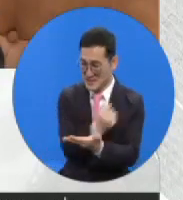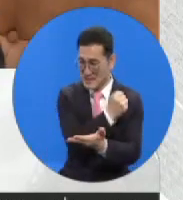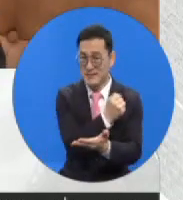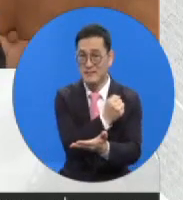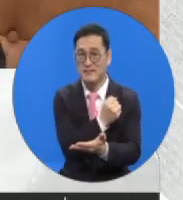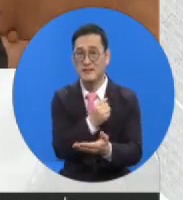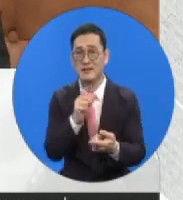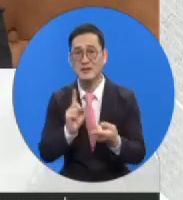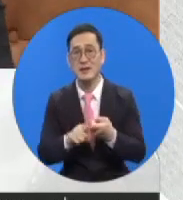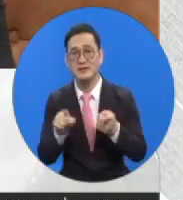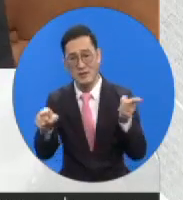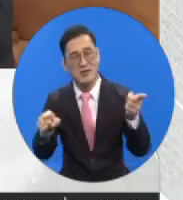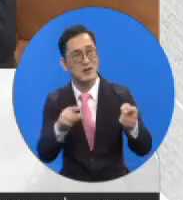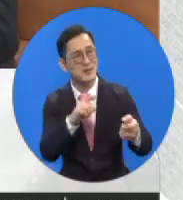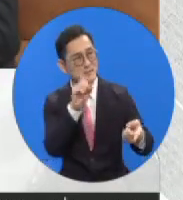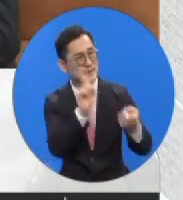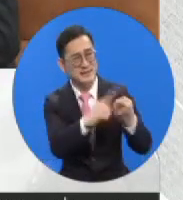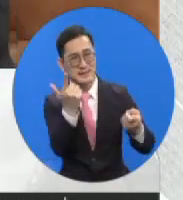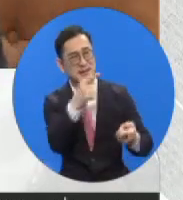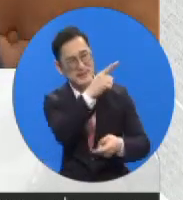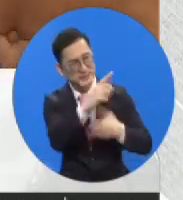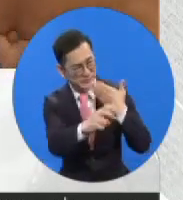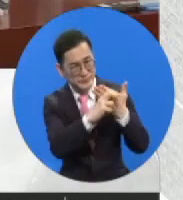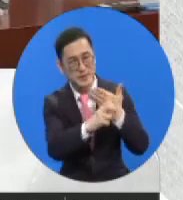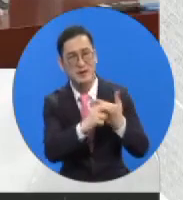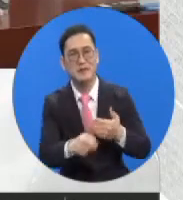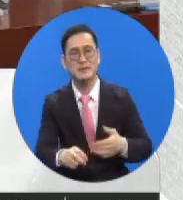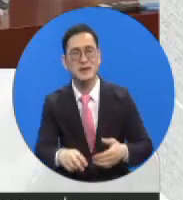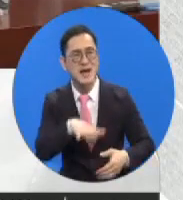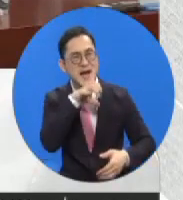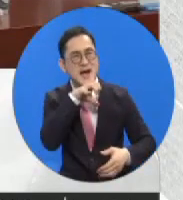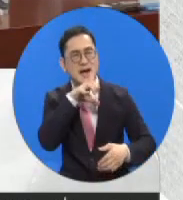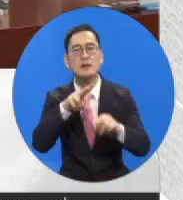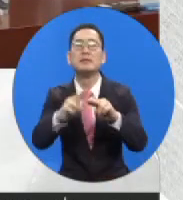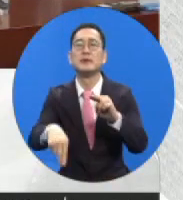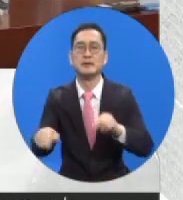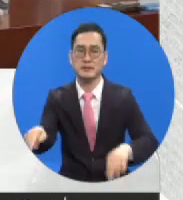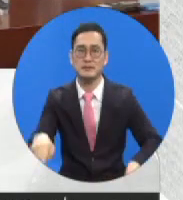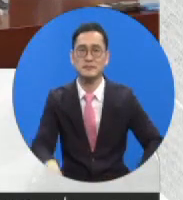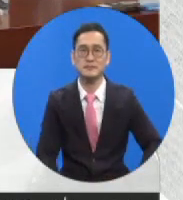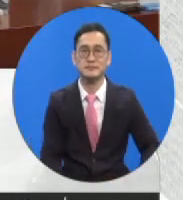지휘권을 발동했는데 하나가 검사의 비위 사실을 제대로